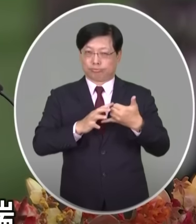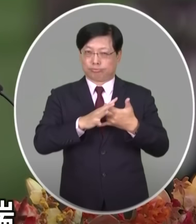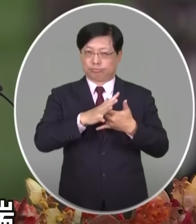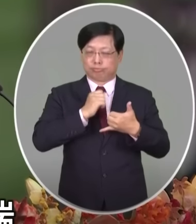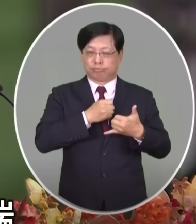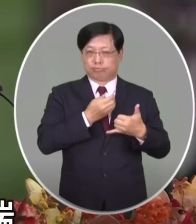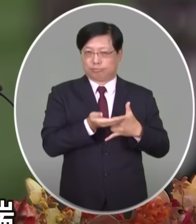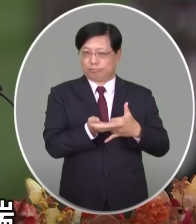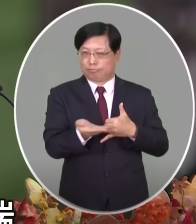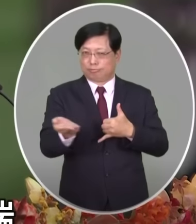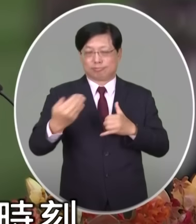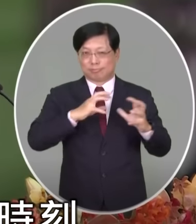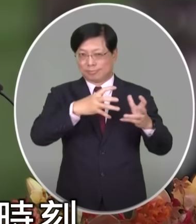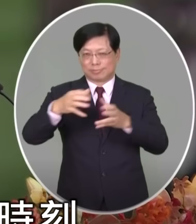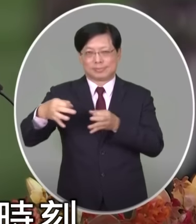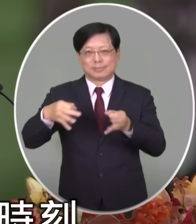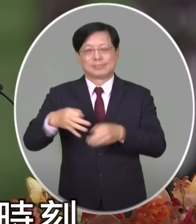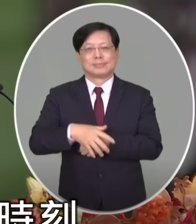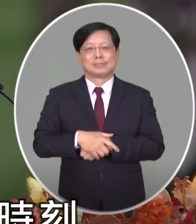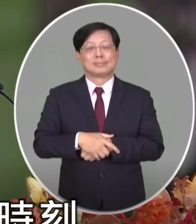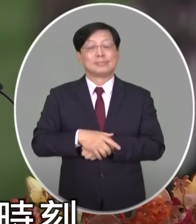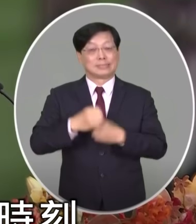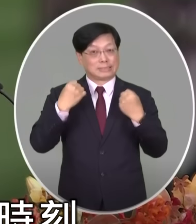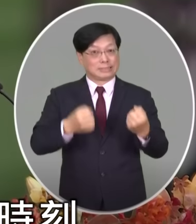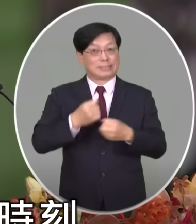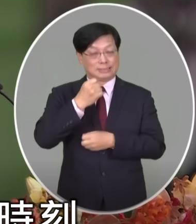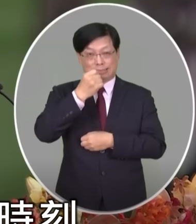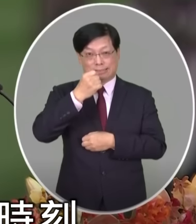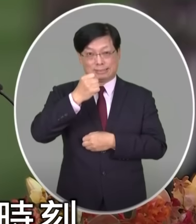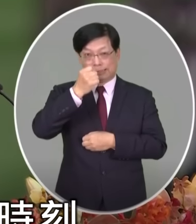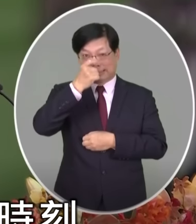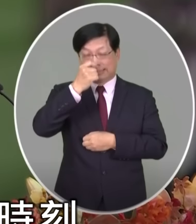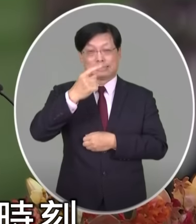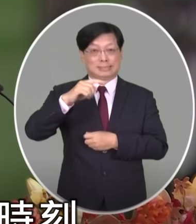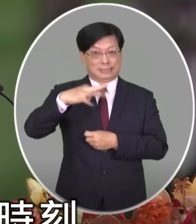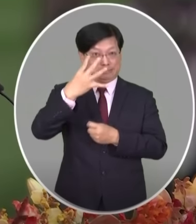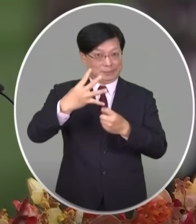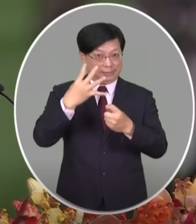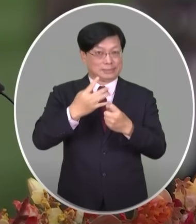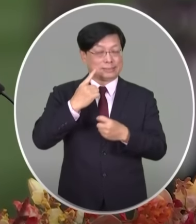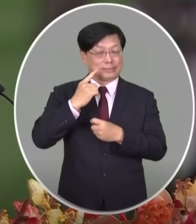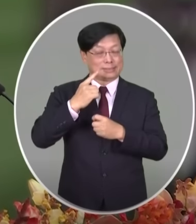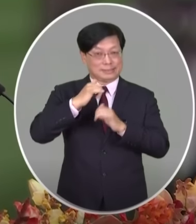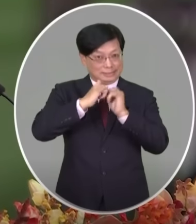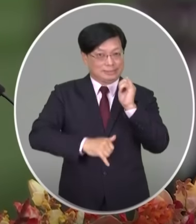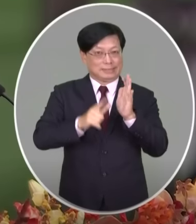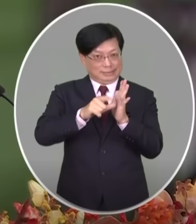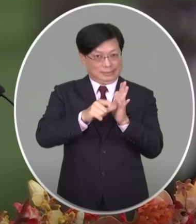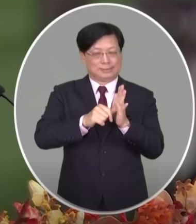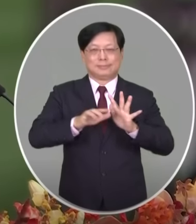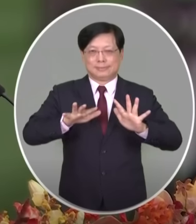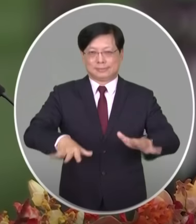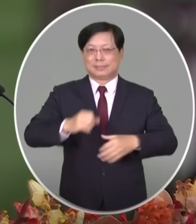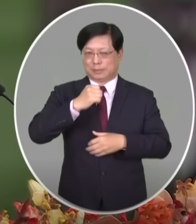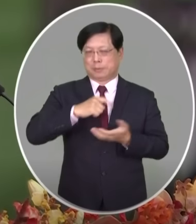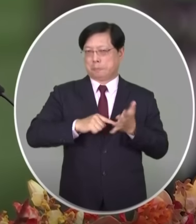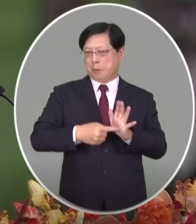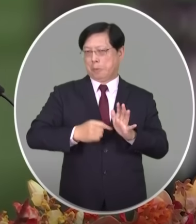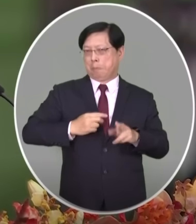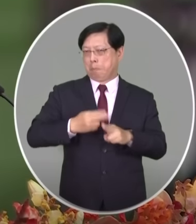化的开端。站在台南400的历史时刻，台湾更要展现自